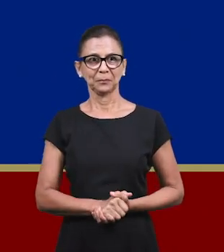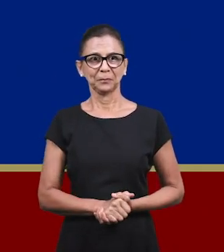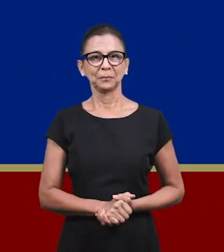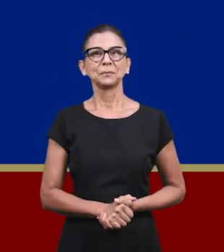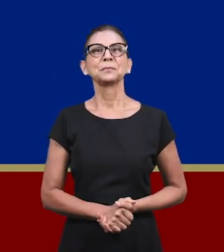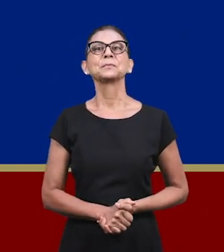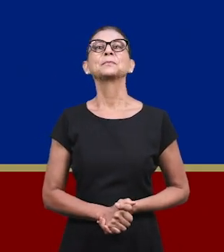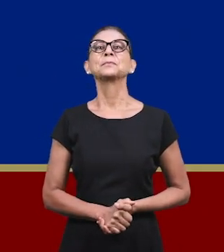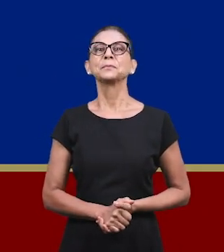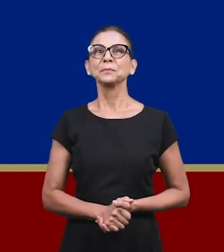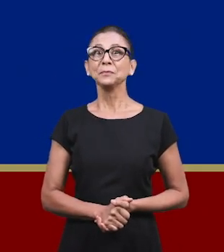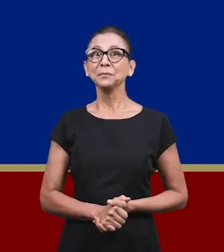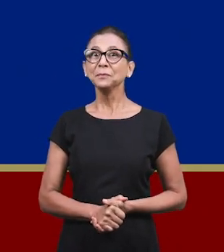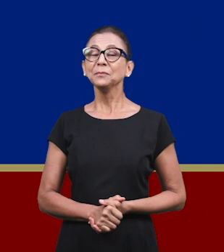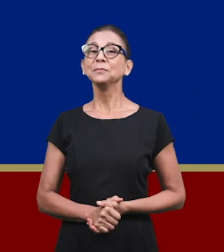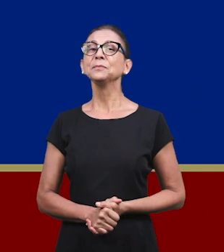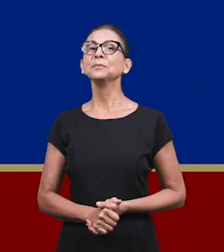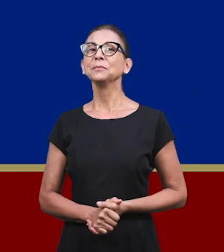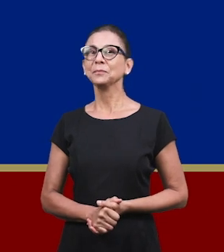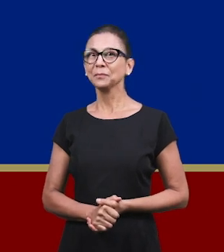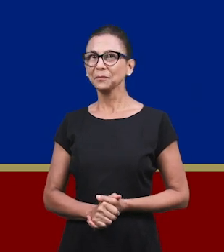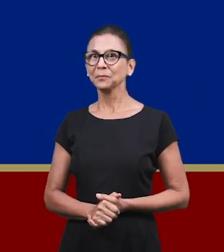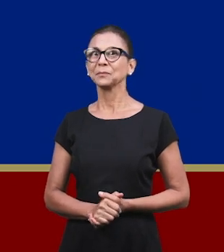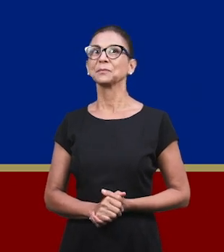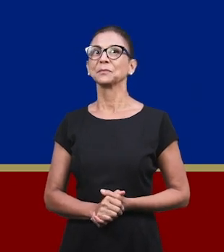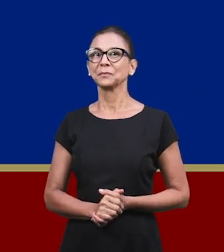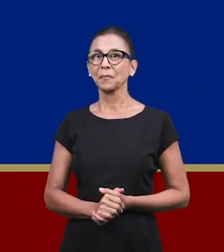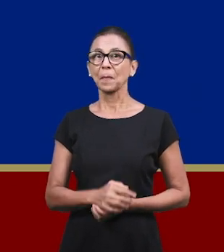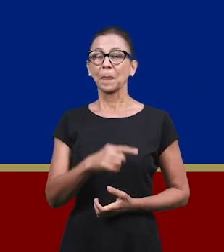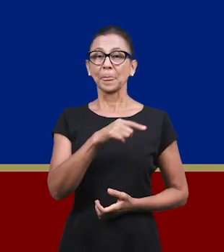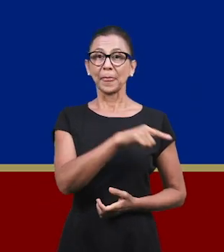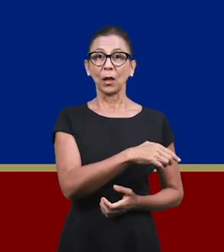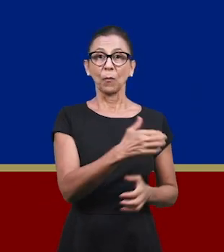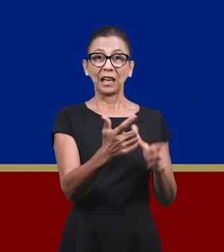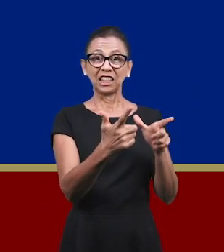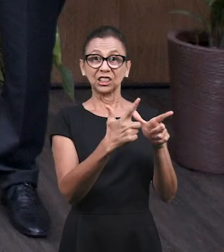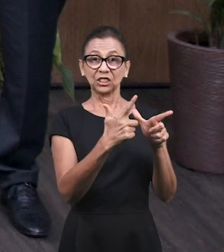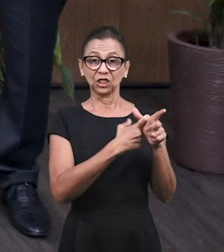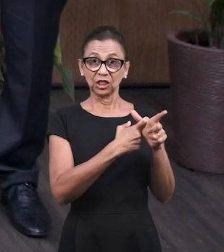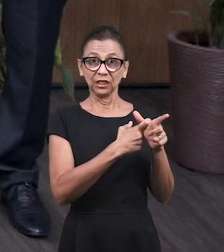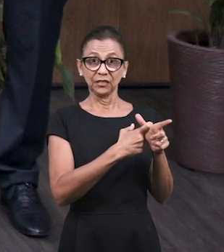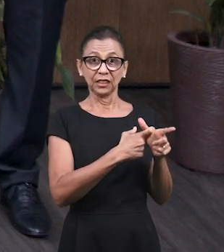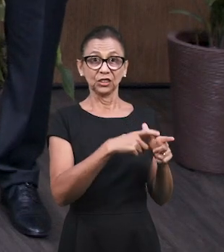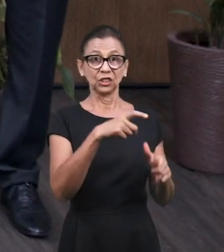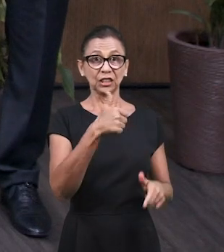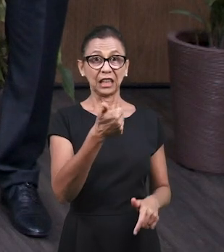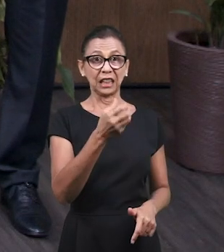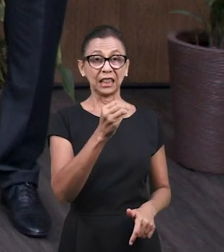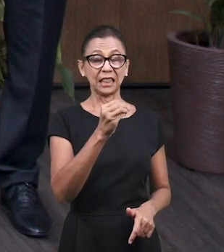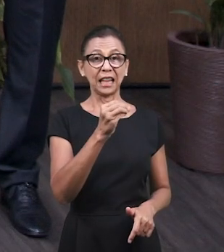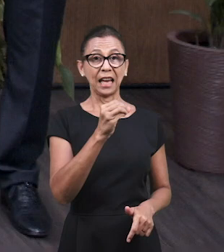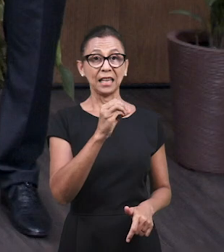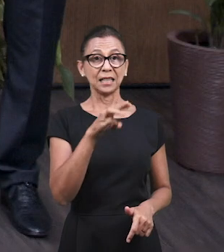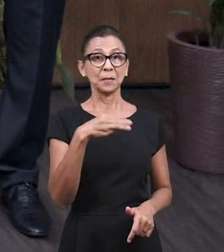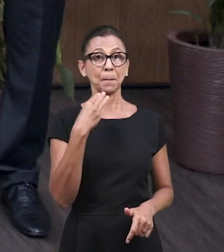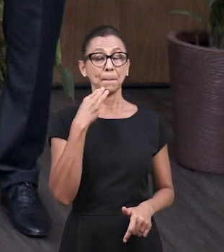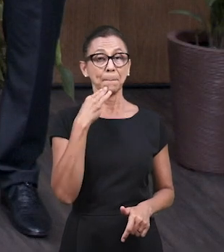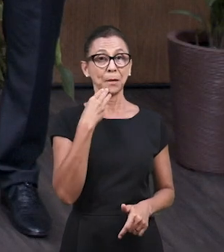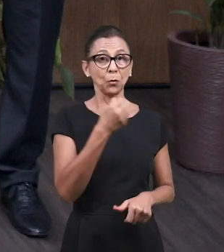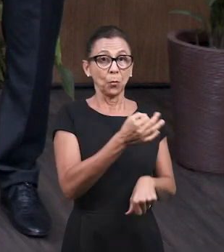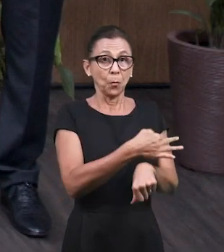observez, le serviteur pardonné, il devait au roi 10 000 talents,